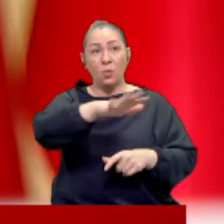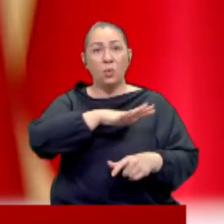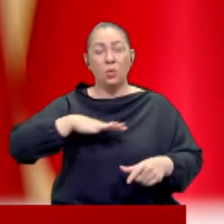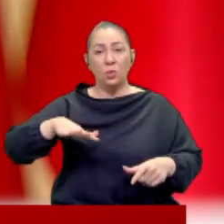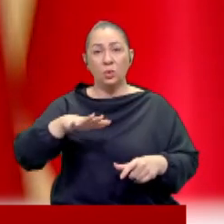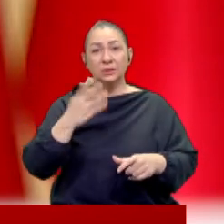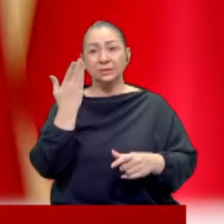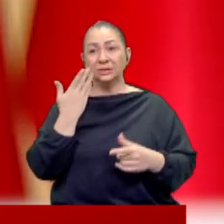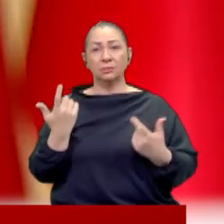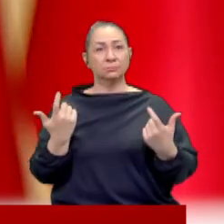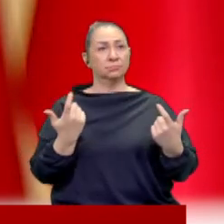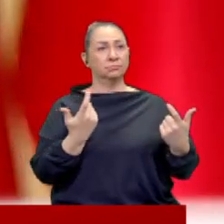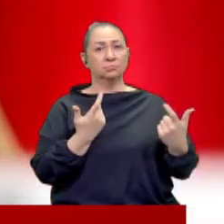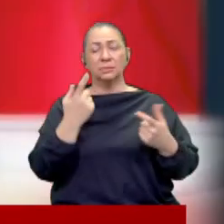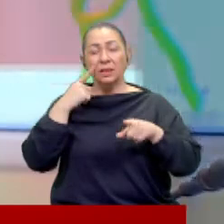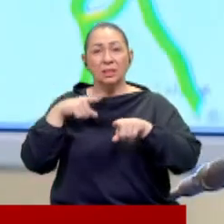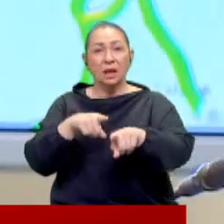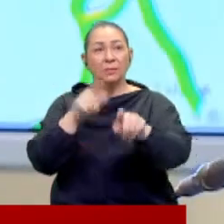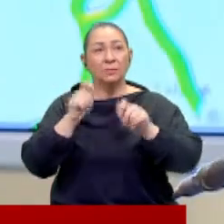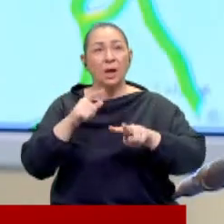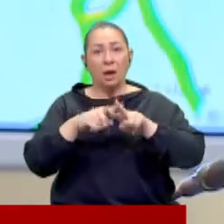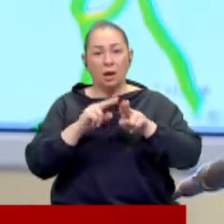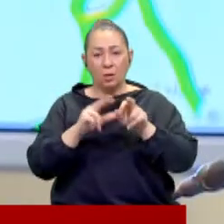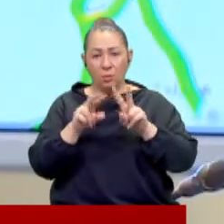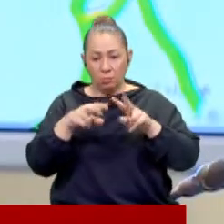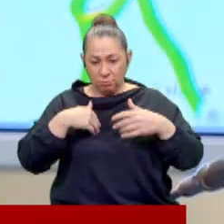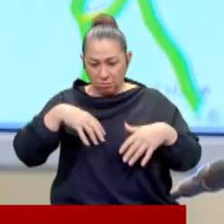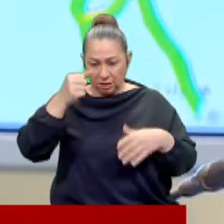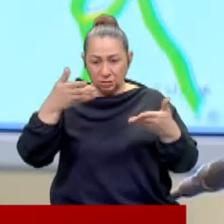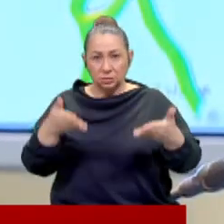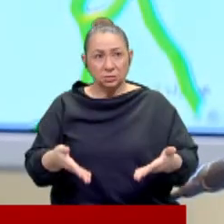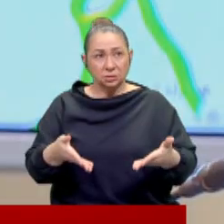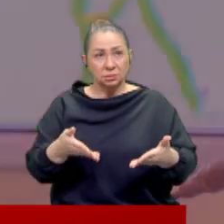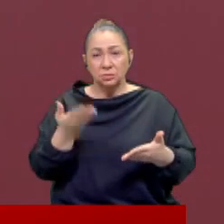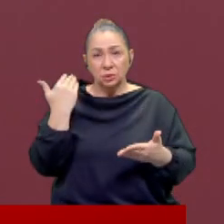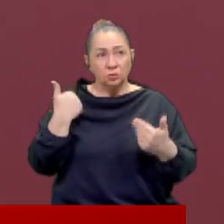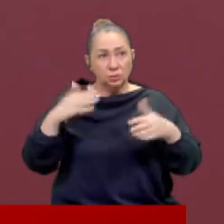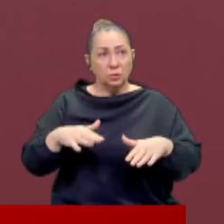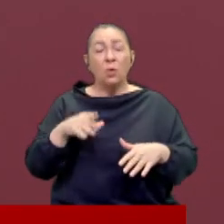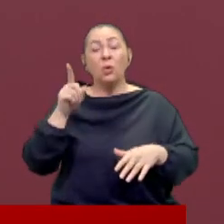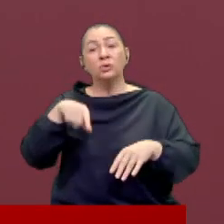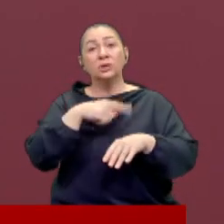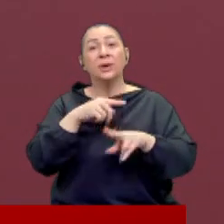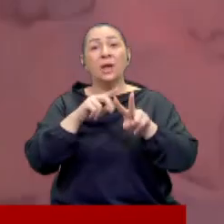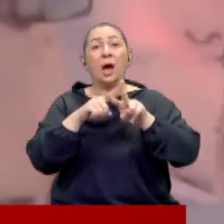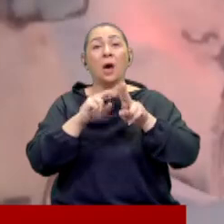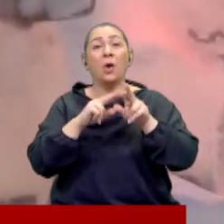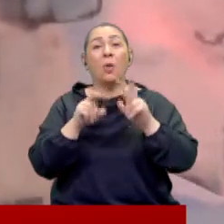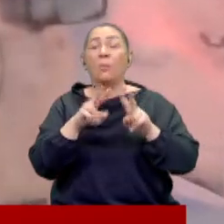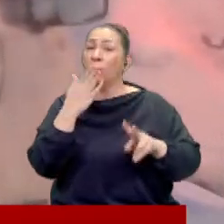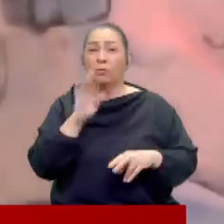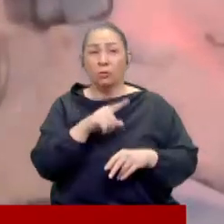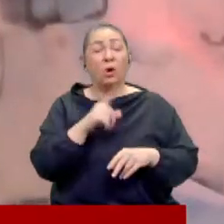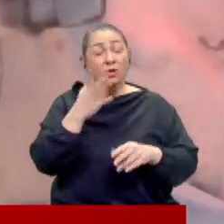İstanbul'un izlerdik takip ederdik Akşam zaten bizim merkezimiz sancıda buradaydım onun zamanında fon yoktu